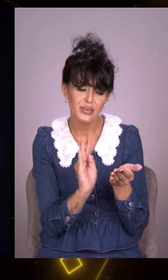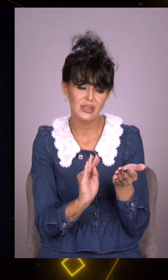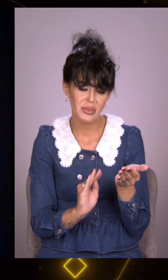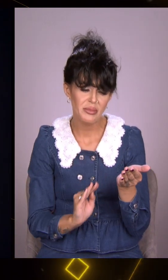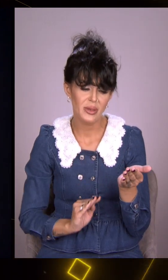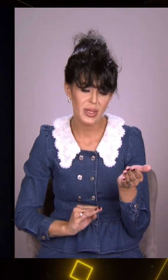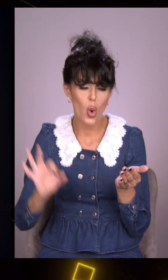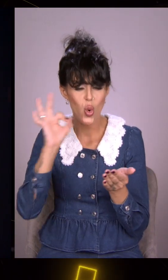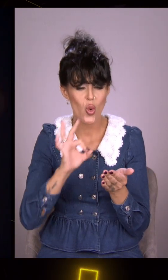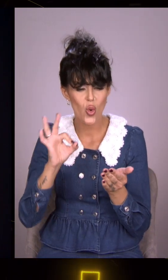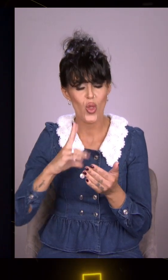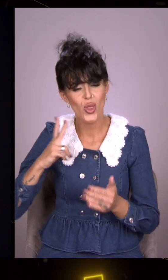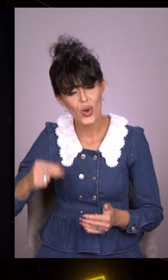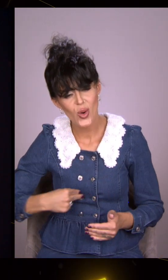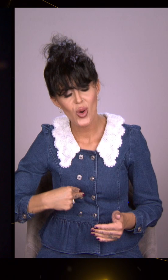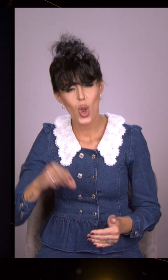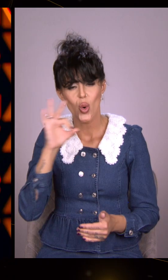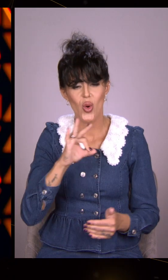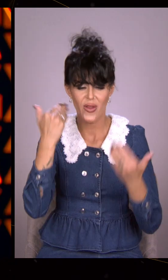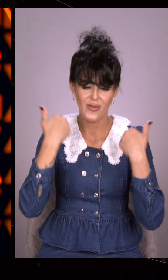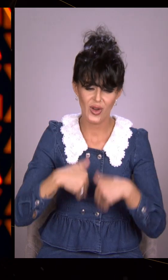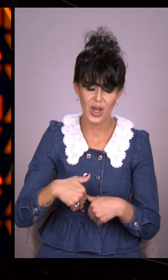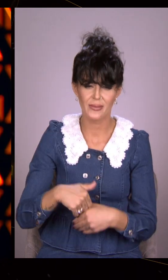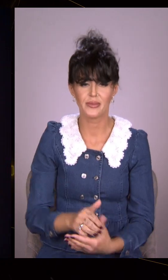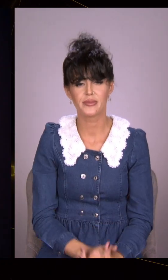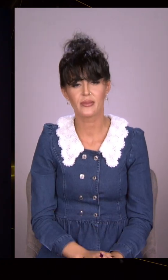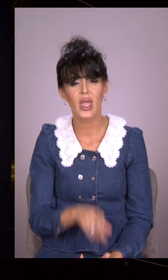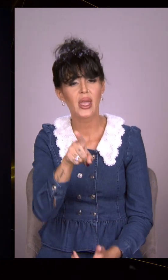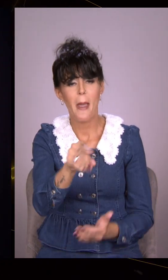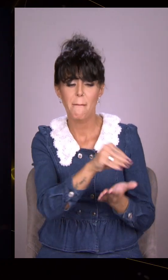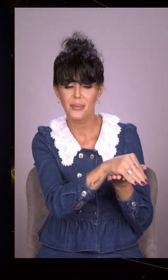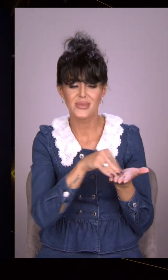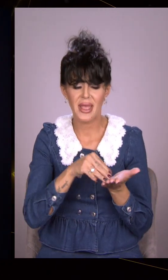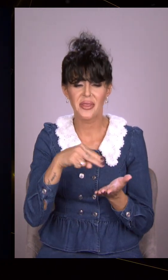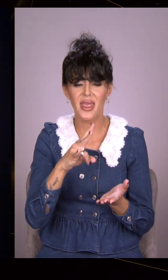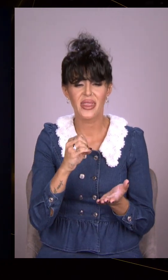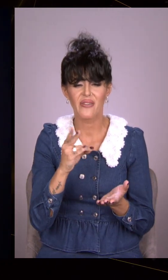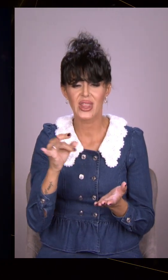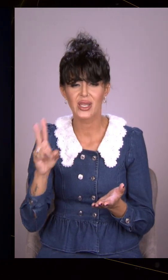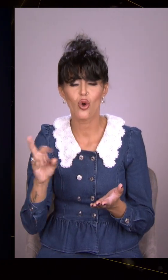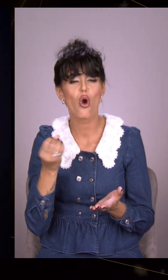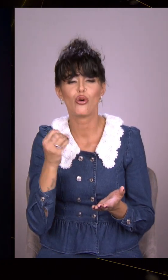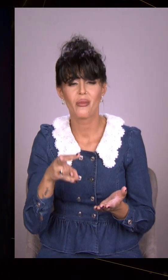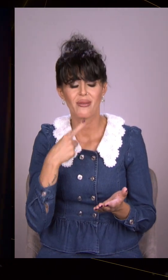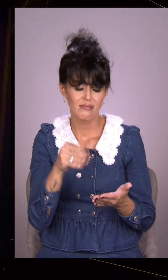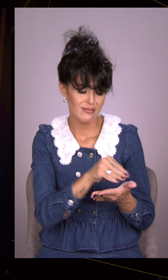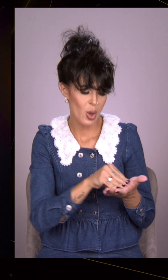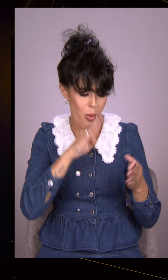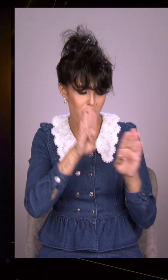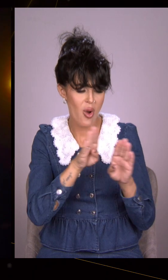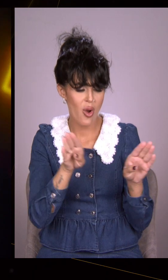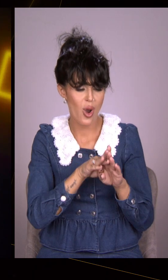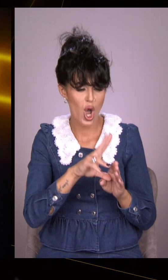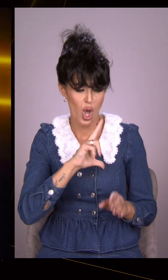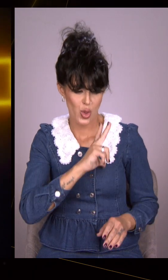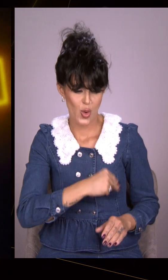вдвох. Любо, а що ви пишете в той щоденник? Наприклад, кажу, донечка, сьогодні ми будемо улюблений твій борщ